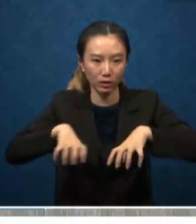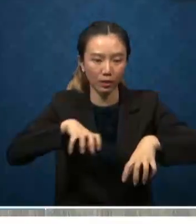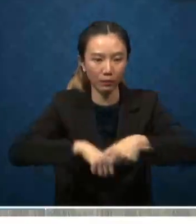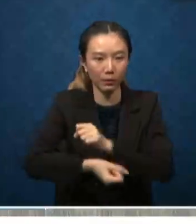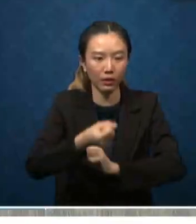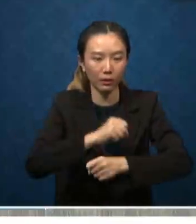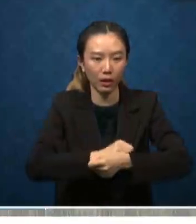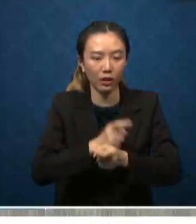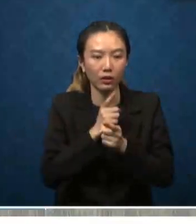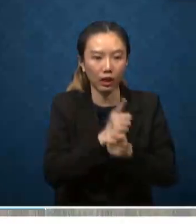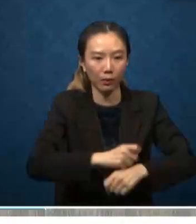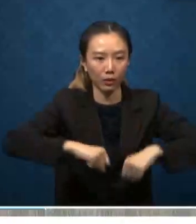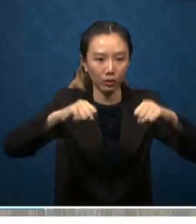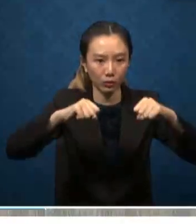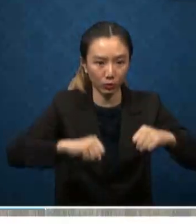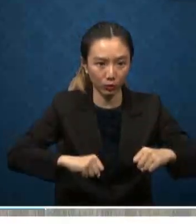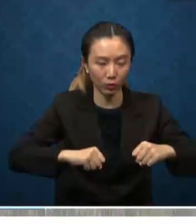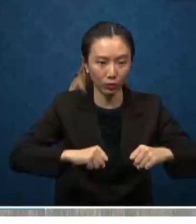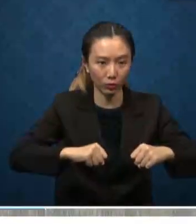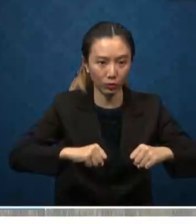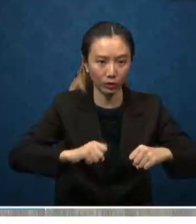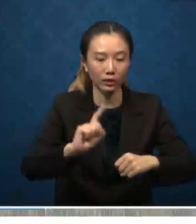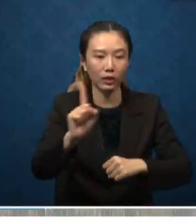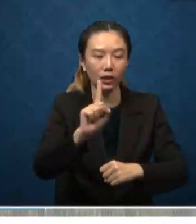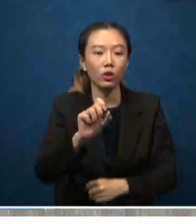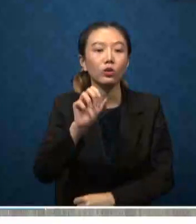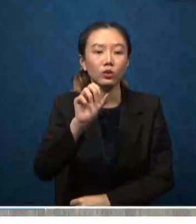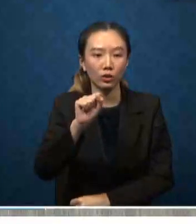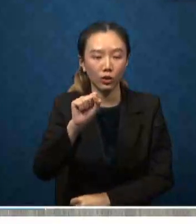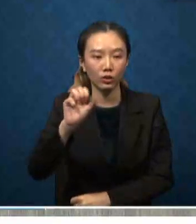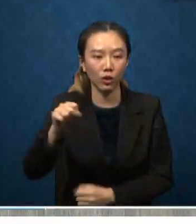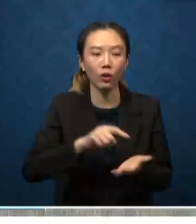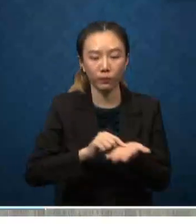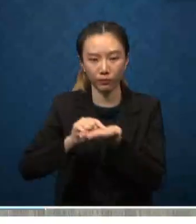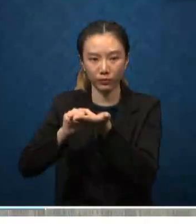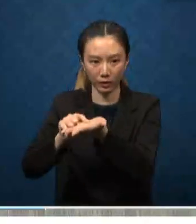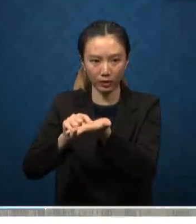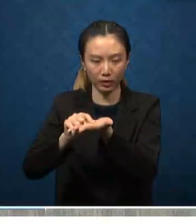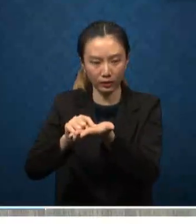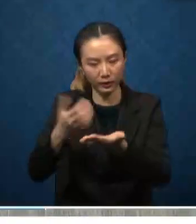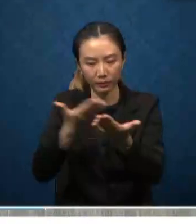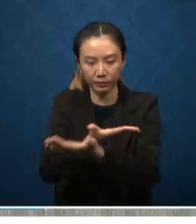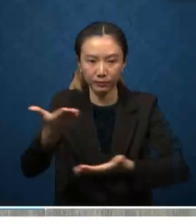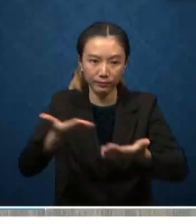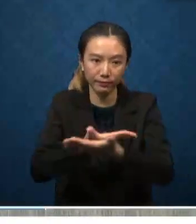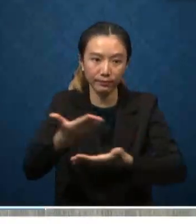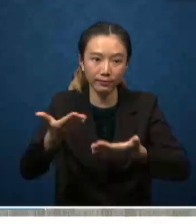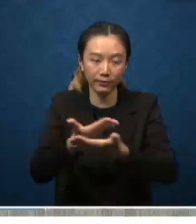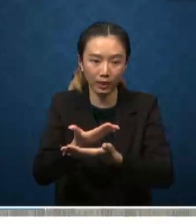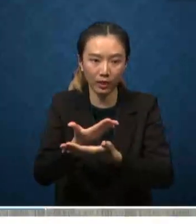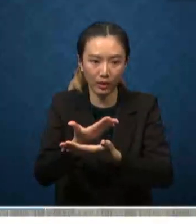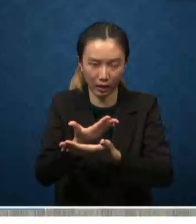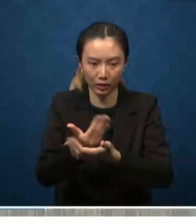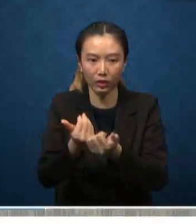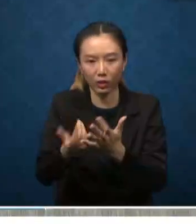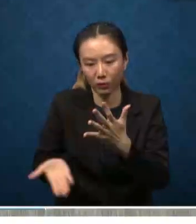ความตกลงดังกล่าวต่อสภาผู้แทนราษฎรซึ่งพิจารณาในชั้นกรรมาธิ